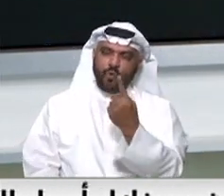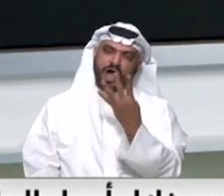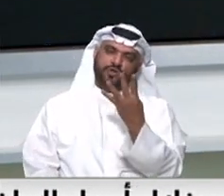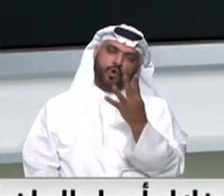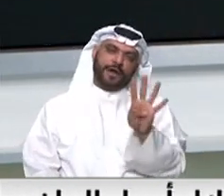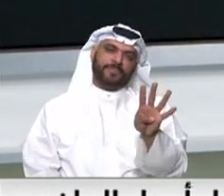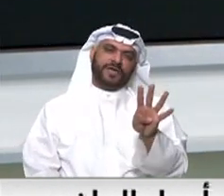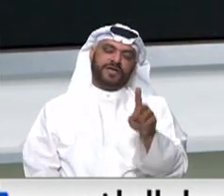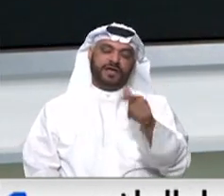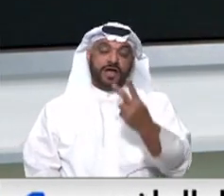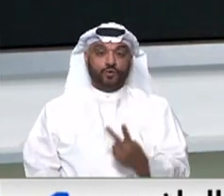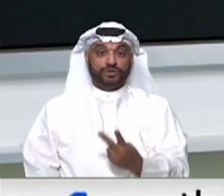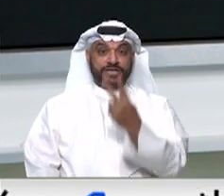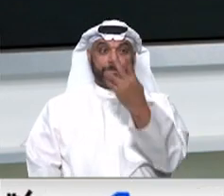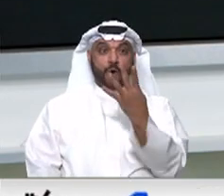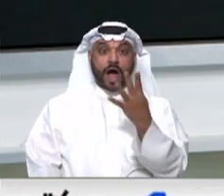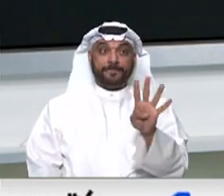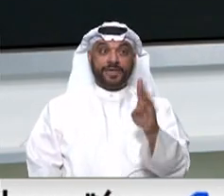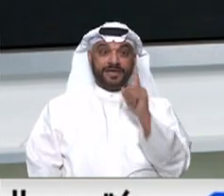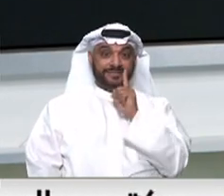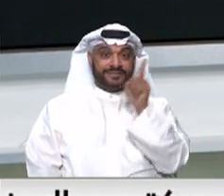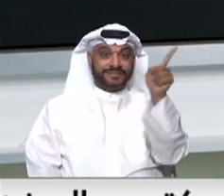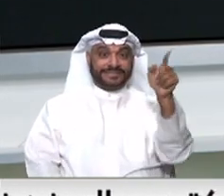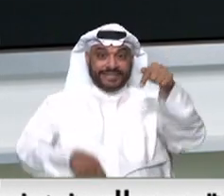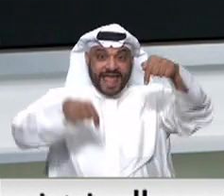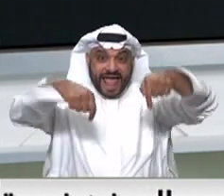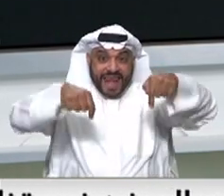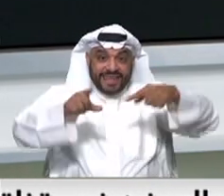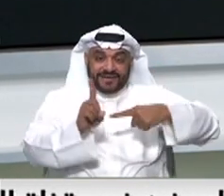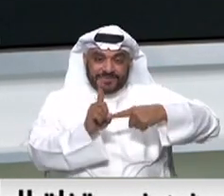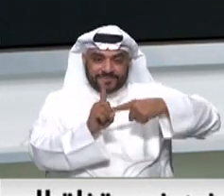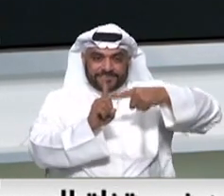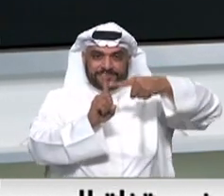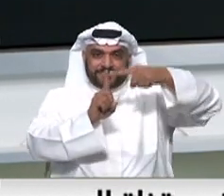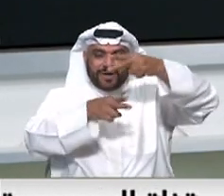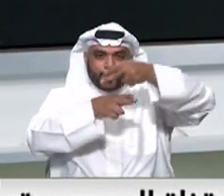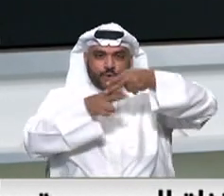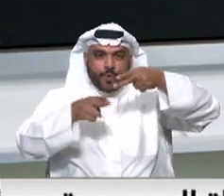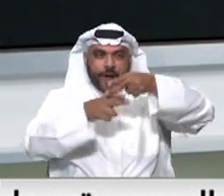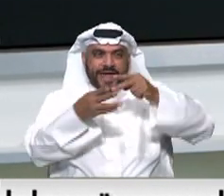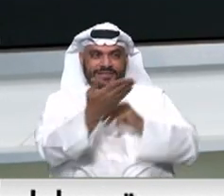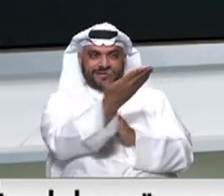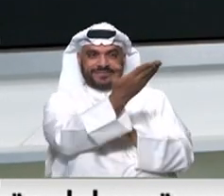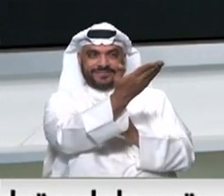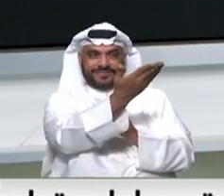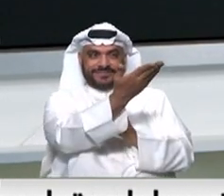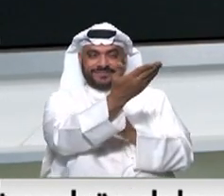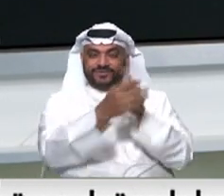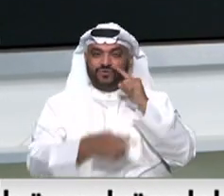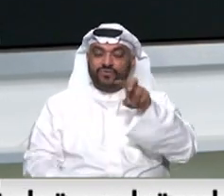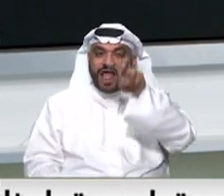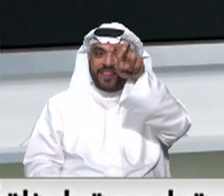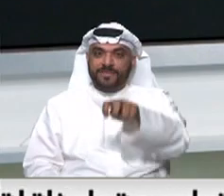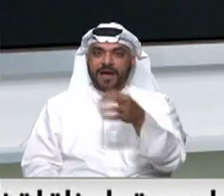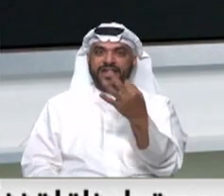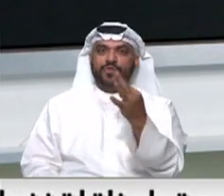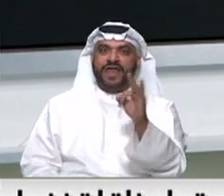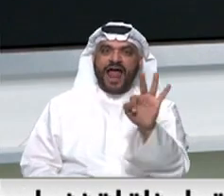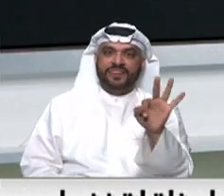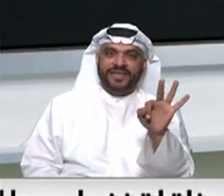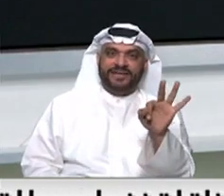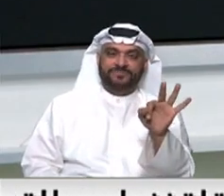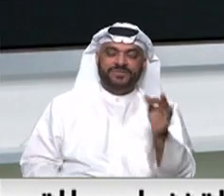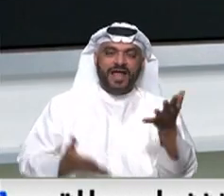الى 47 درجه مئويه اجوان الحاليه في مدينه الكويت وانا مستقره وقام الجزئيا والرياح الشماليه غربيه